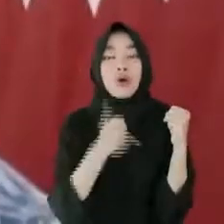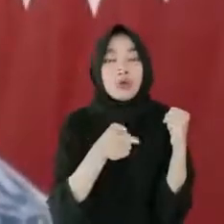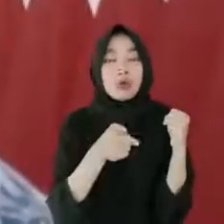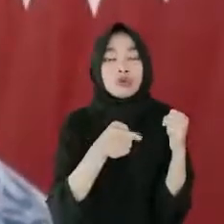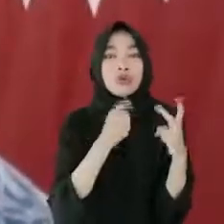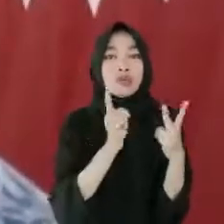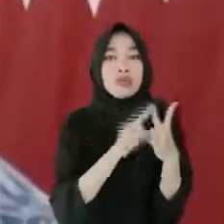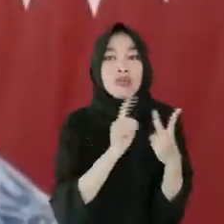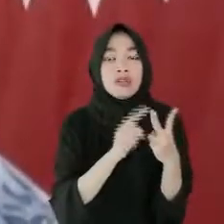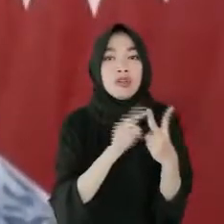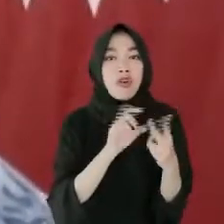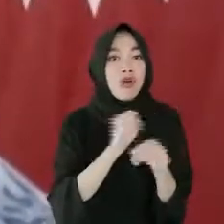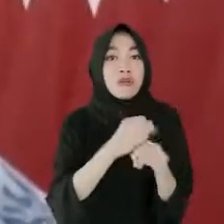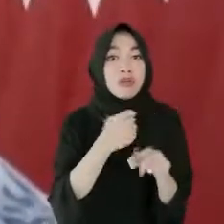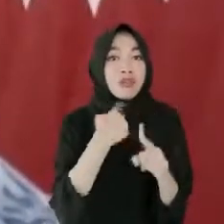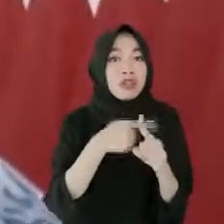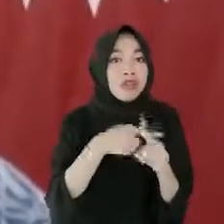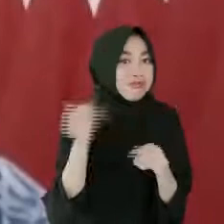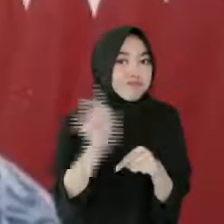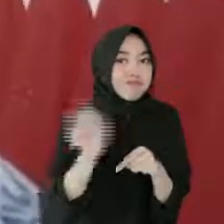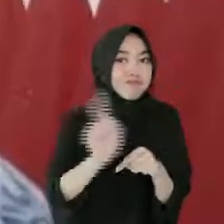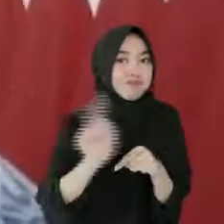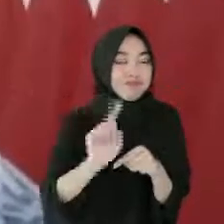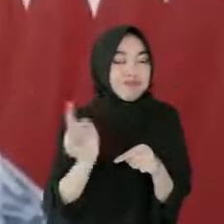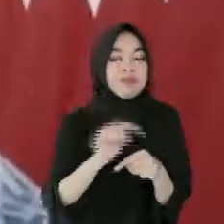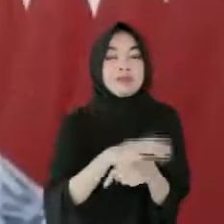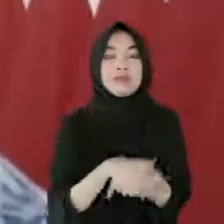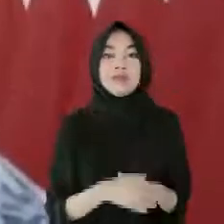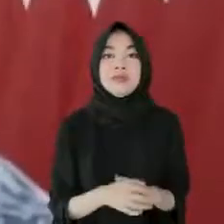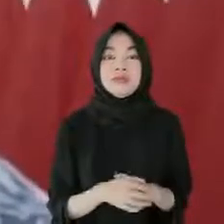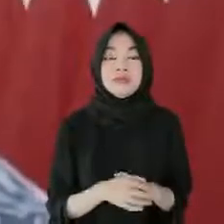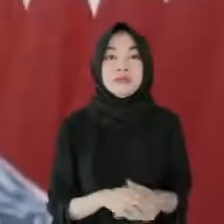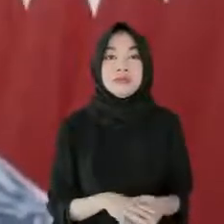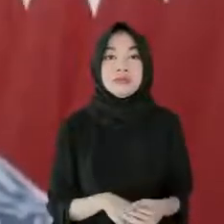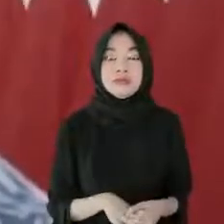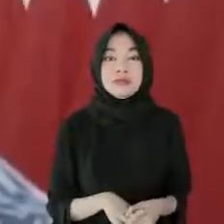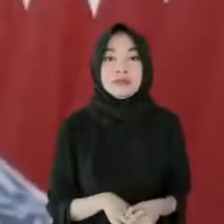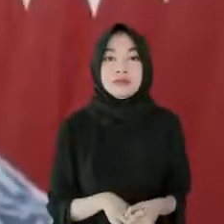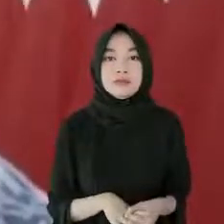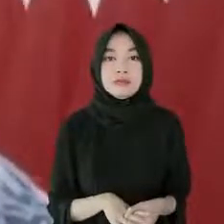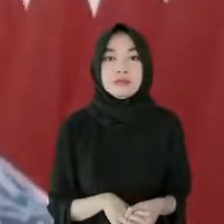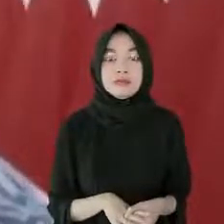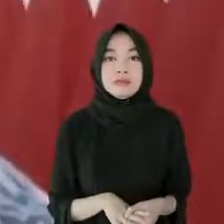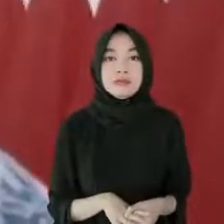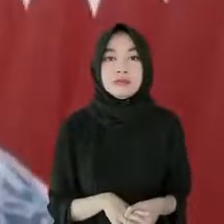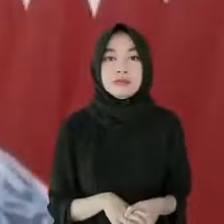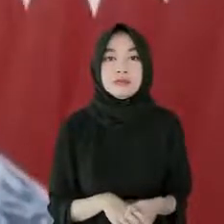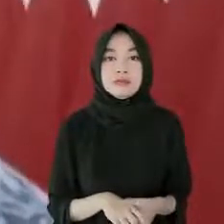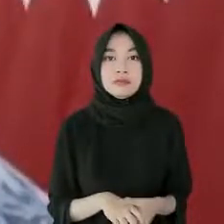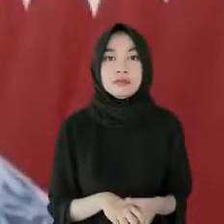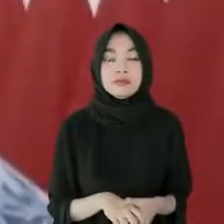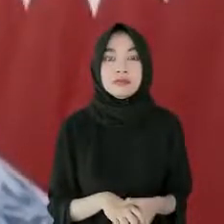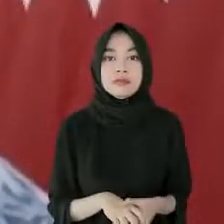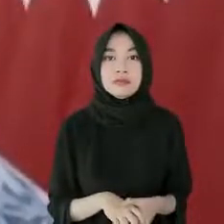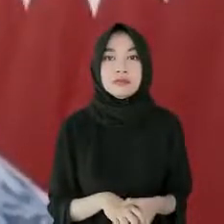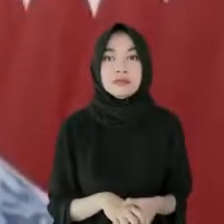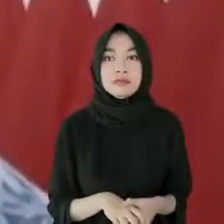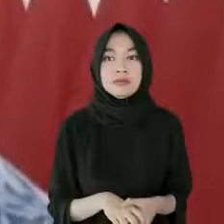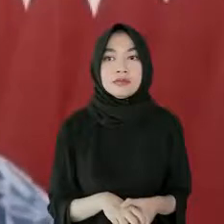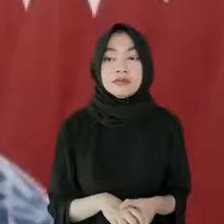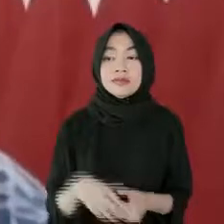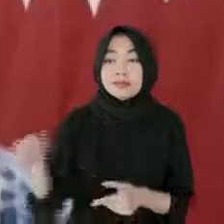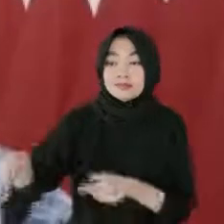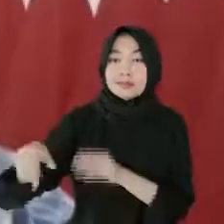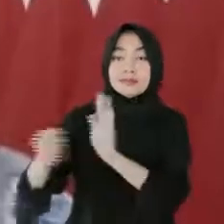tidak memiliki copied 19 lalu kemudian juga kita ingin memastikan bahwa penyelenggaraan yapon